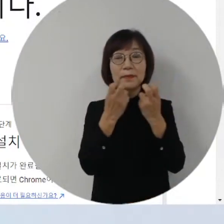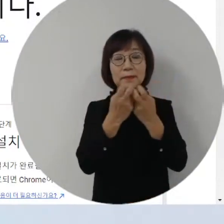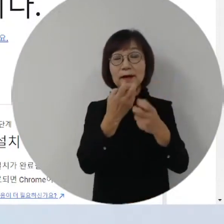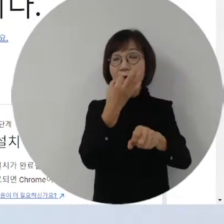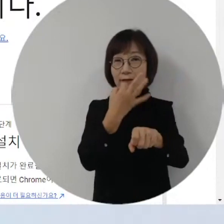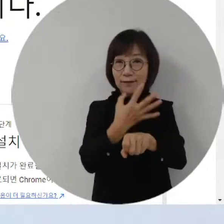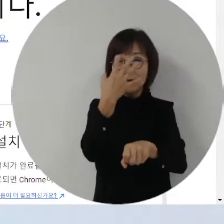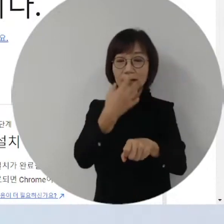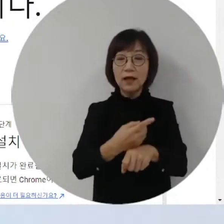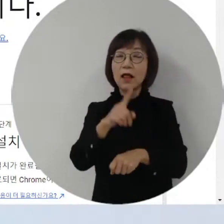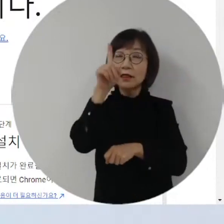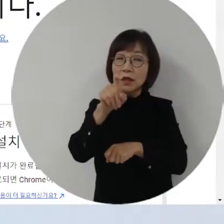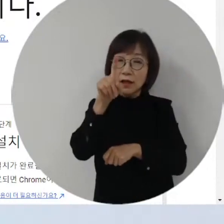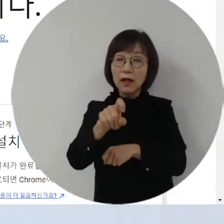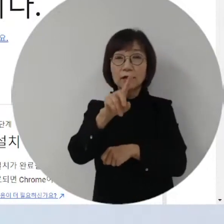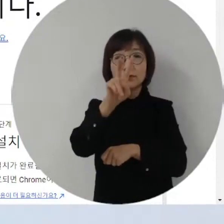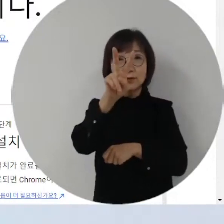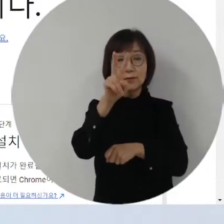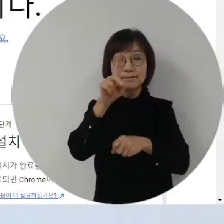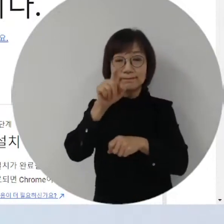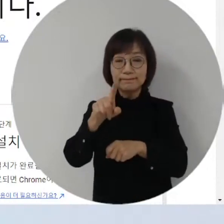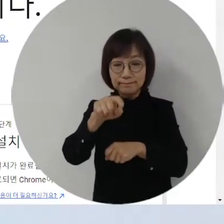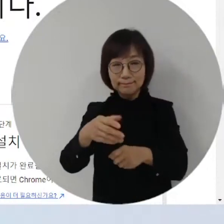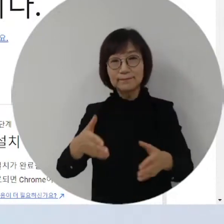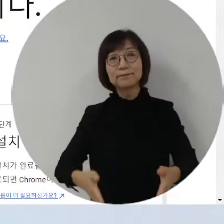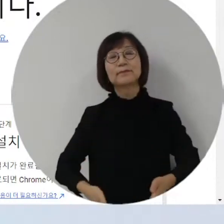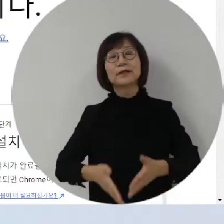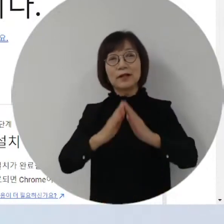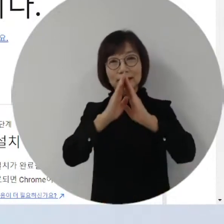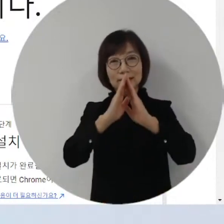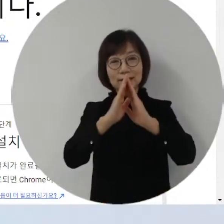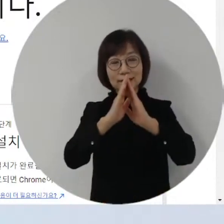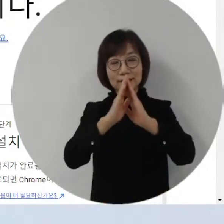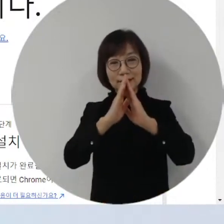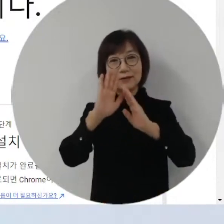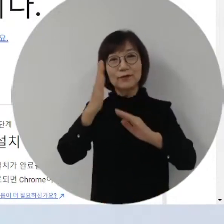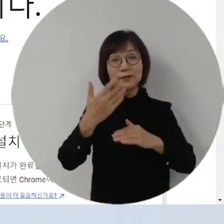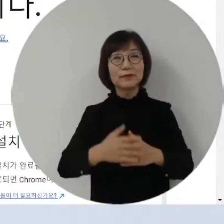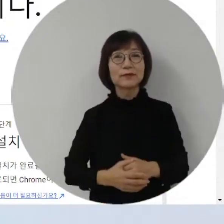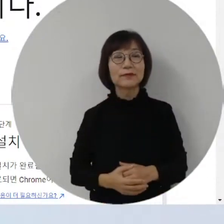뭔가 허용하라는 문구가 나오면 허용 클릭해 주시면 되고요.